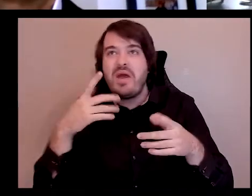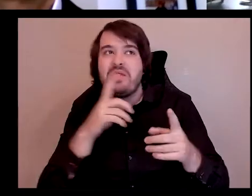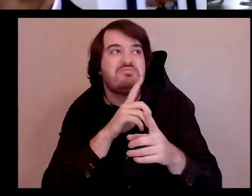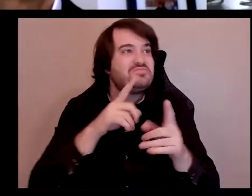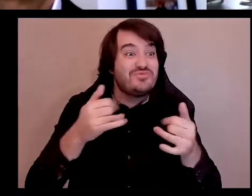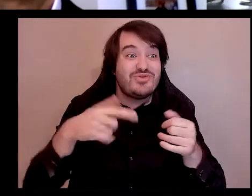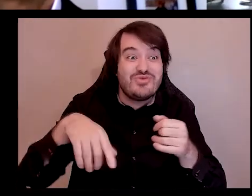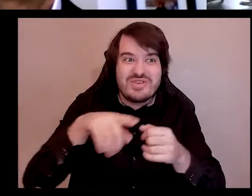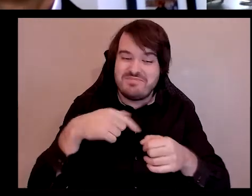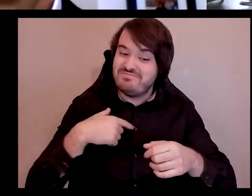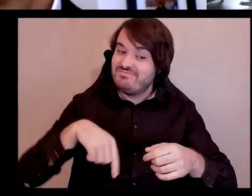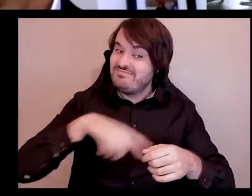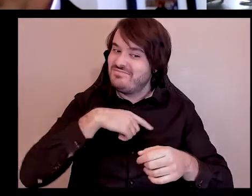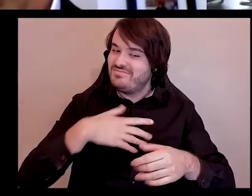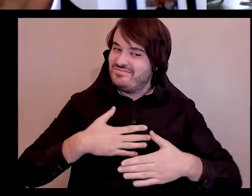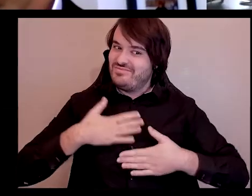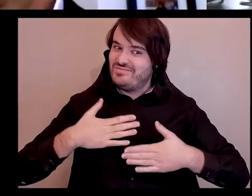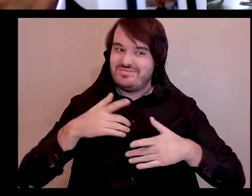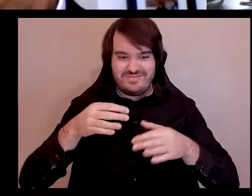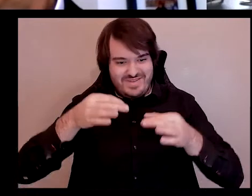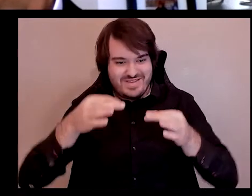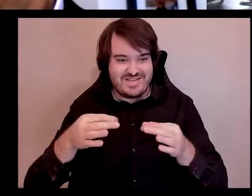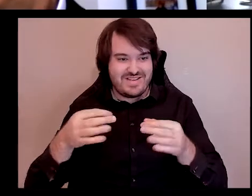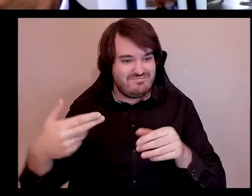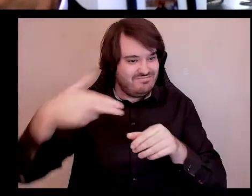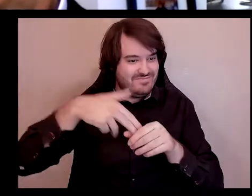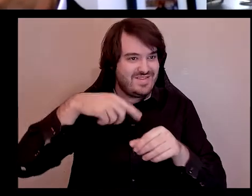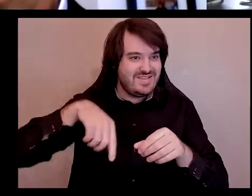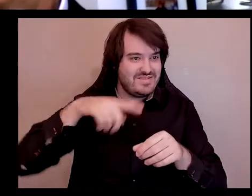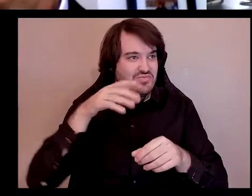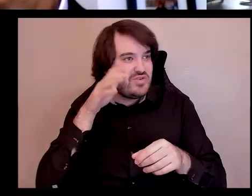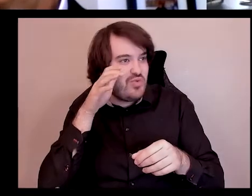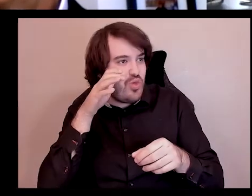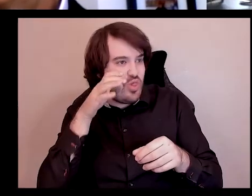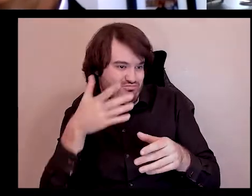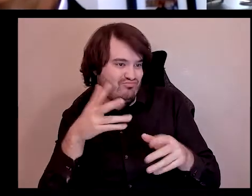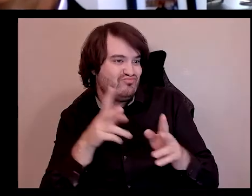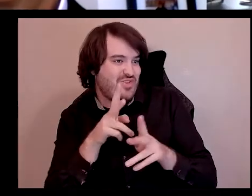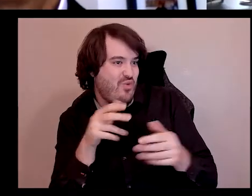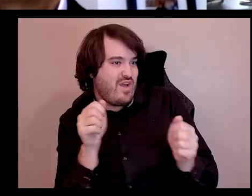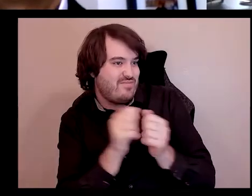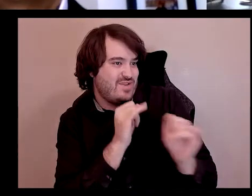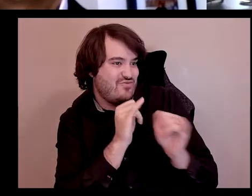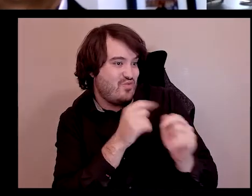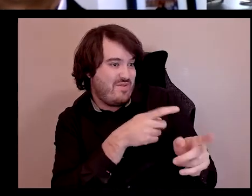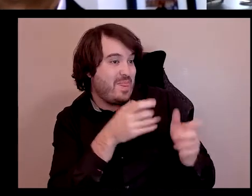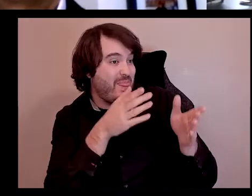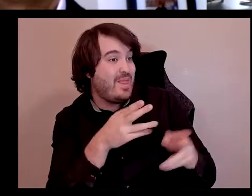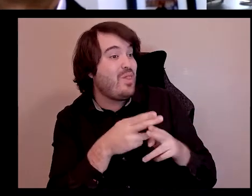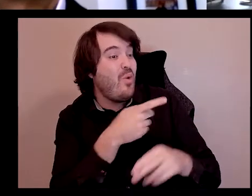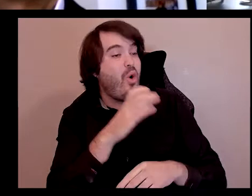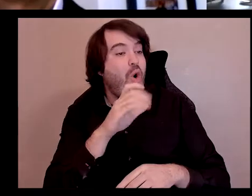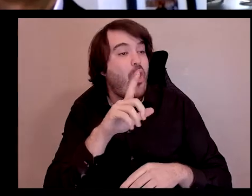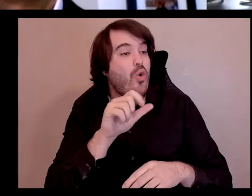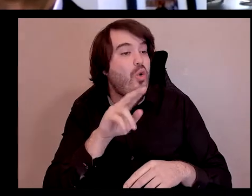aujourd'hui et on est bien content que vous avez décidé de venir passer quelques temps avec nous pour écouter la fameuse capsule avec